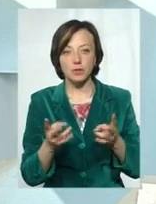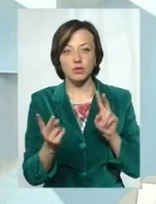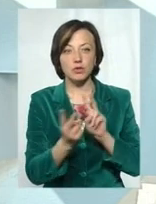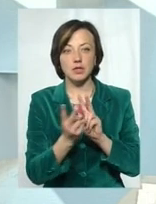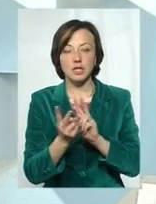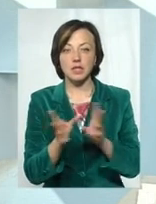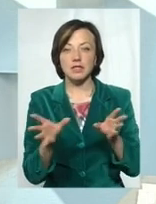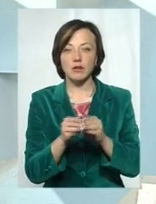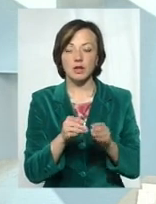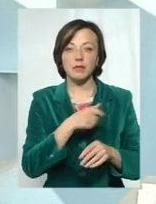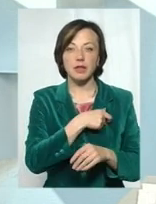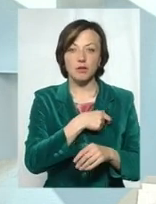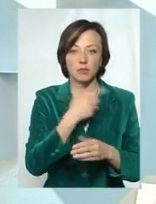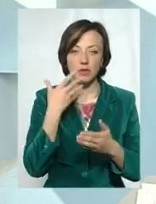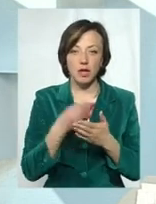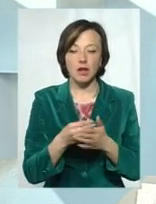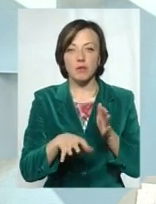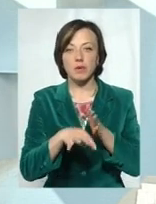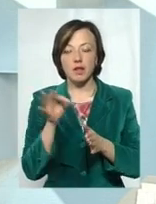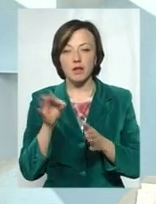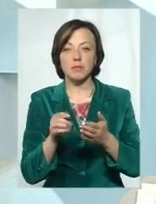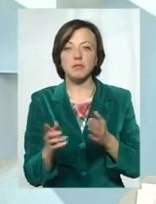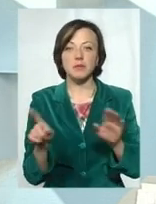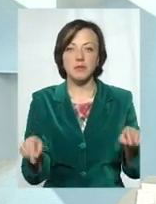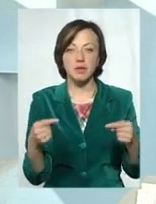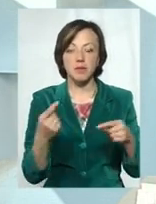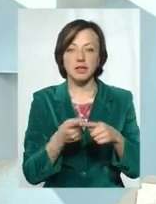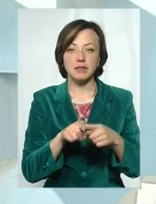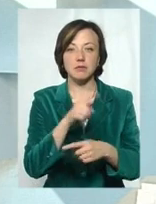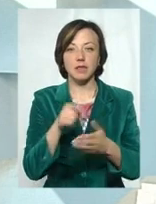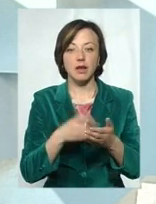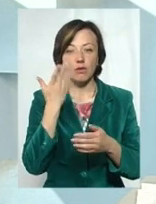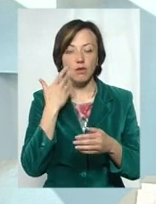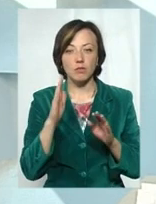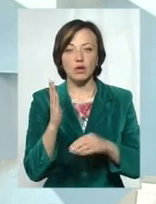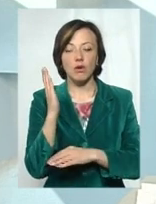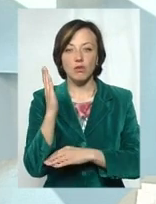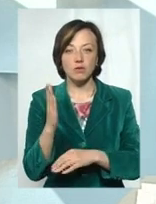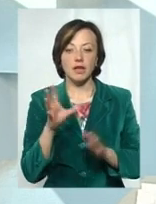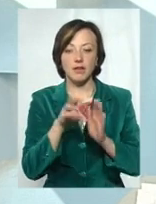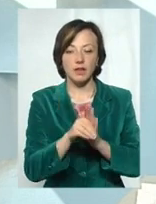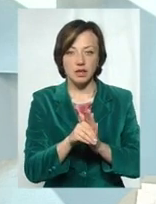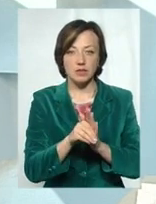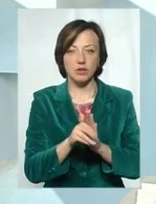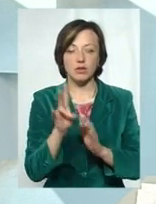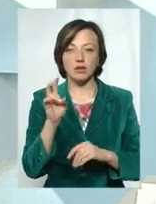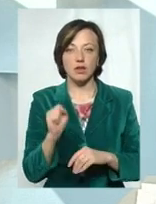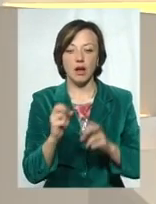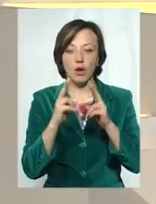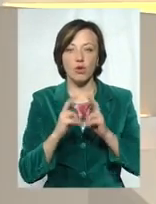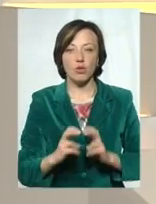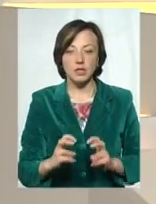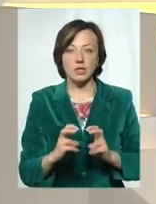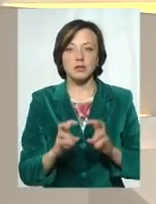зустрічатися зі своїми депутатами, яких вони обирали, піднімати це питання. То коли буде голосування, коли буде внесено на